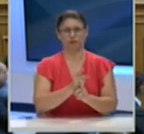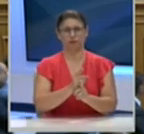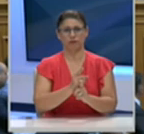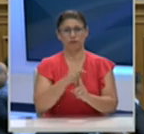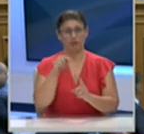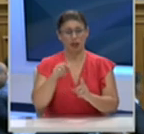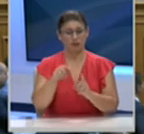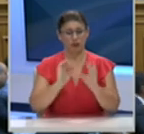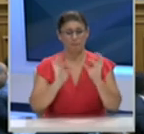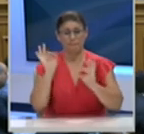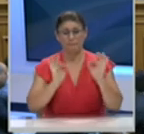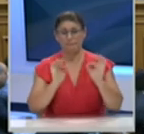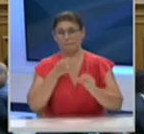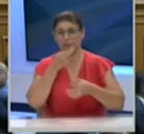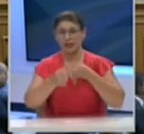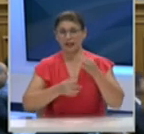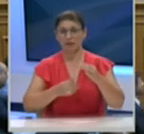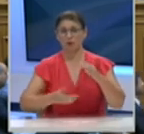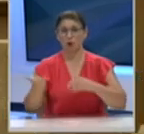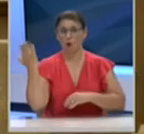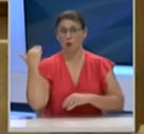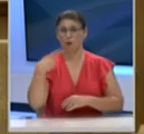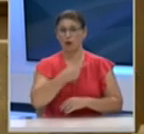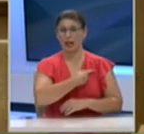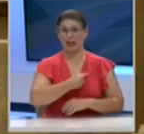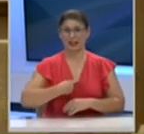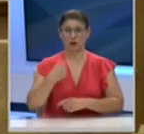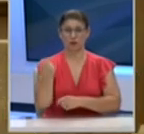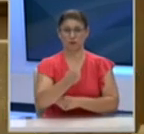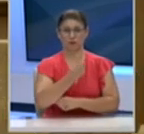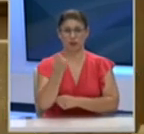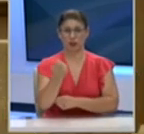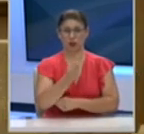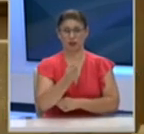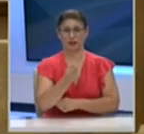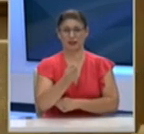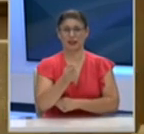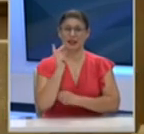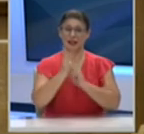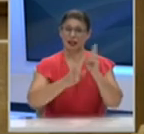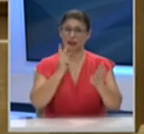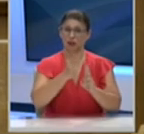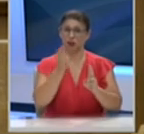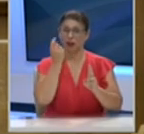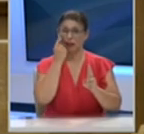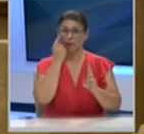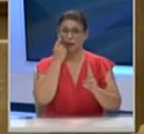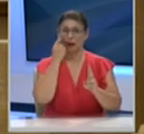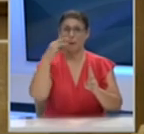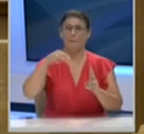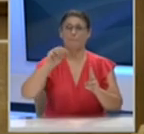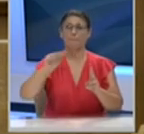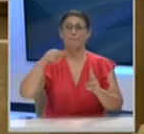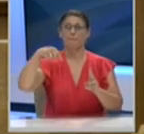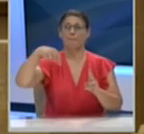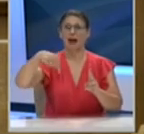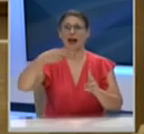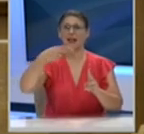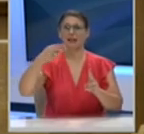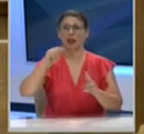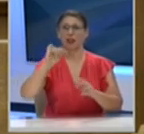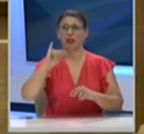που περιγράφει ο πρώην αρχηγός της πυροσβεστικής και κατηγορούμενος για το μάτι Ματθεόπουλος,